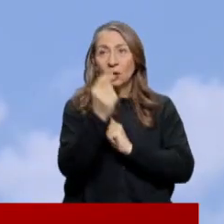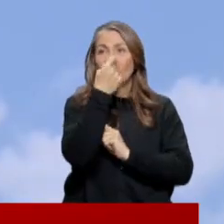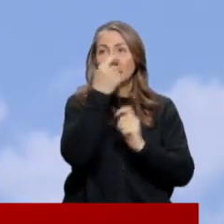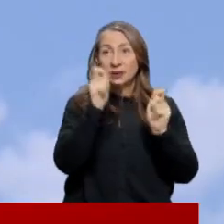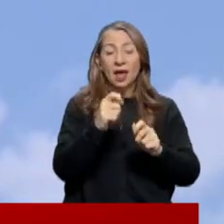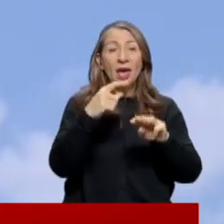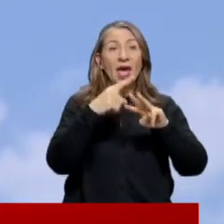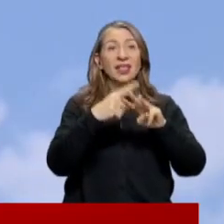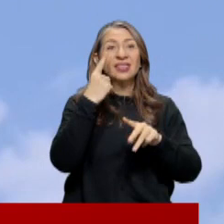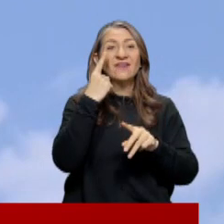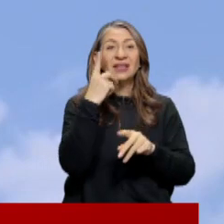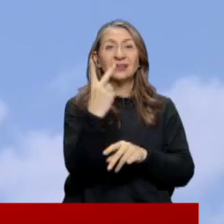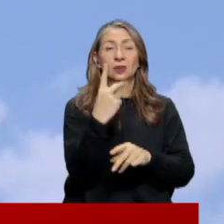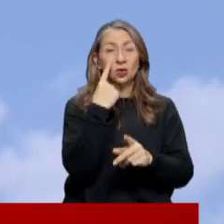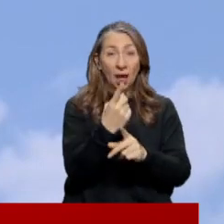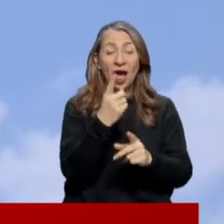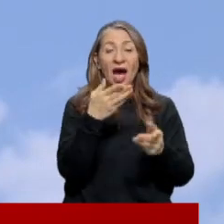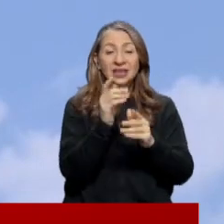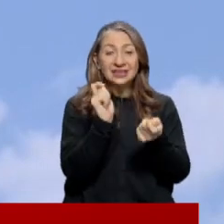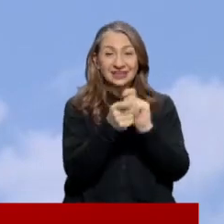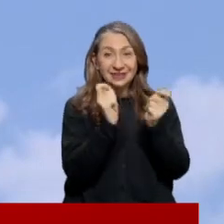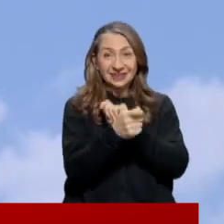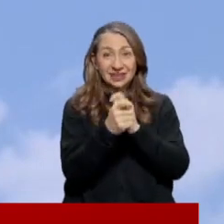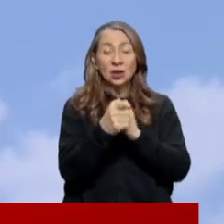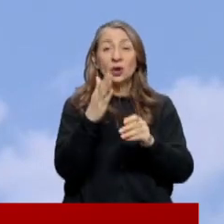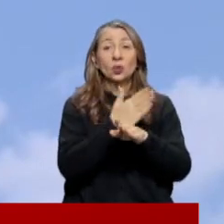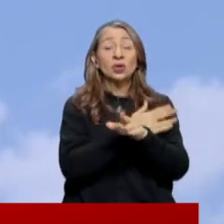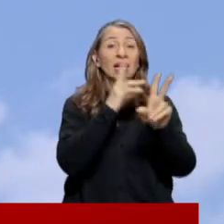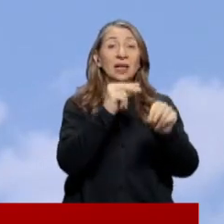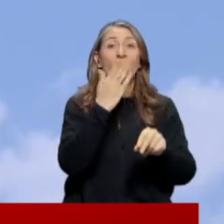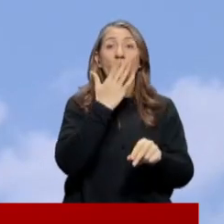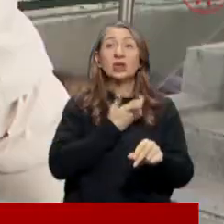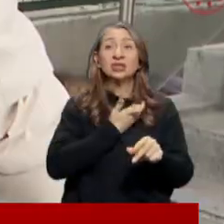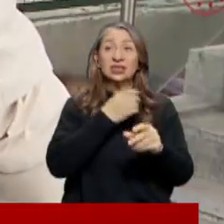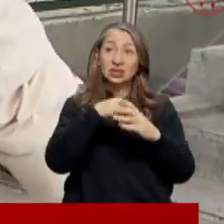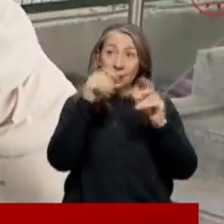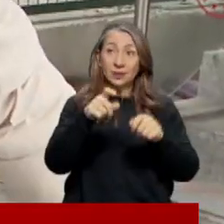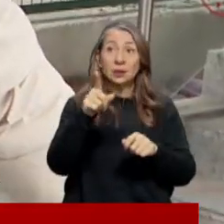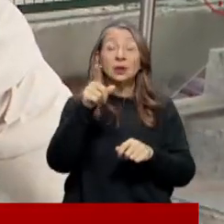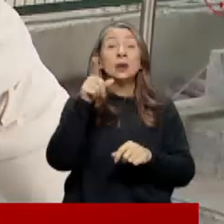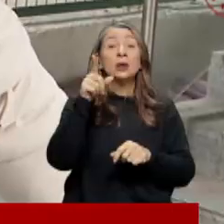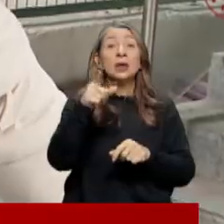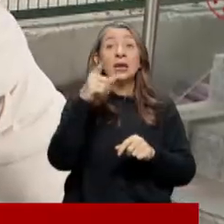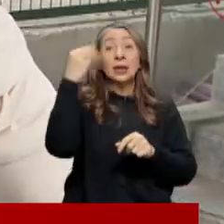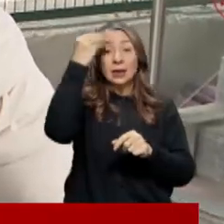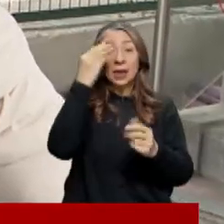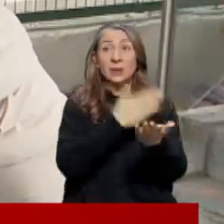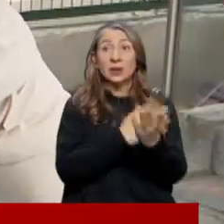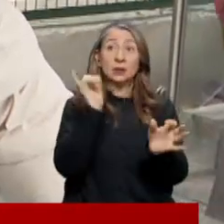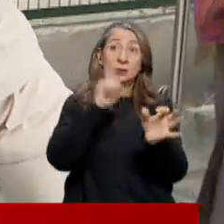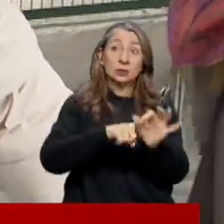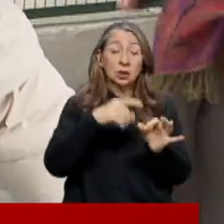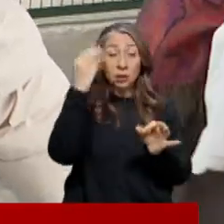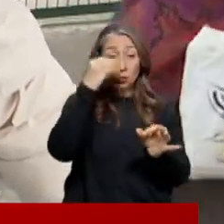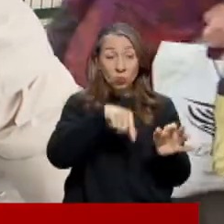kolaylaştırın. E-Devlet üzerinden adres taşımalarını yurtta kalan öğrenciler için de uygulayın. Muhtemelen ikametgahımı buraya aldıracağım.